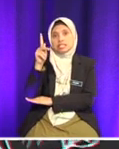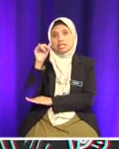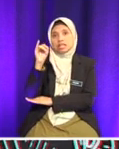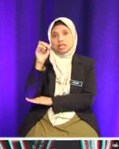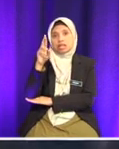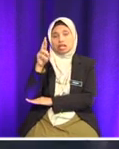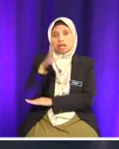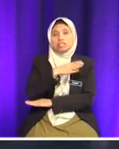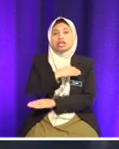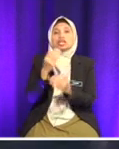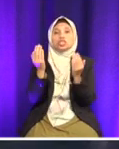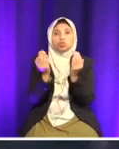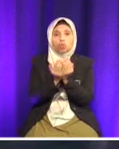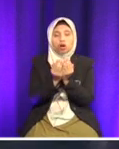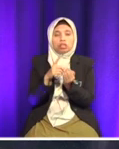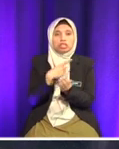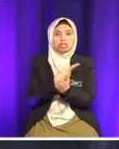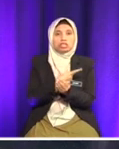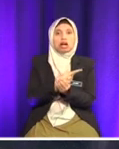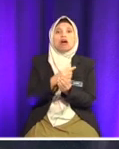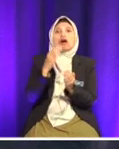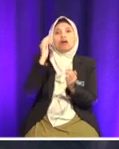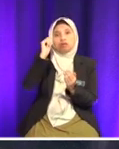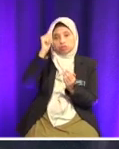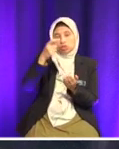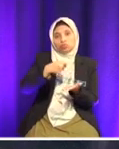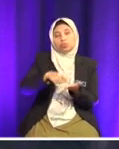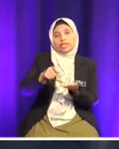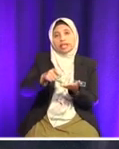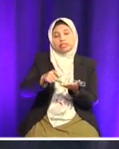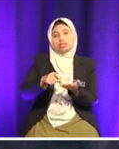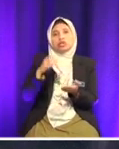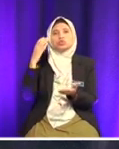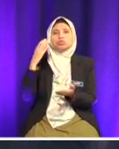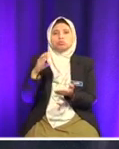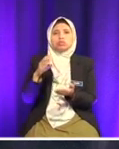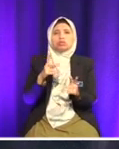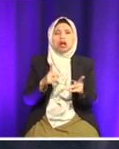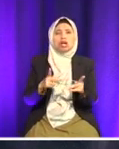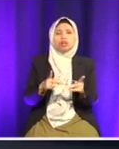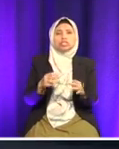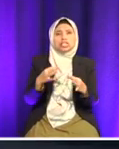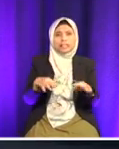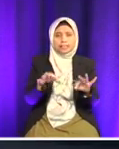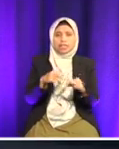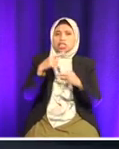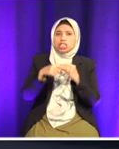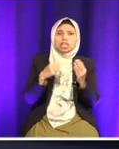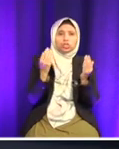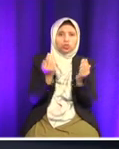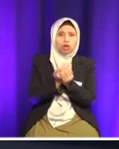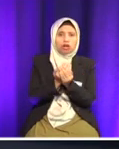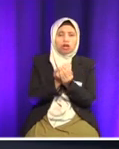dimakbulkan oleh Allah subhanahu wa taala cuma ya Ustaz sudah disebut doa nikah tadi Ustaz ada sebut